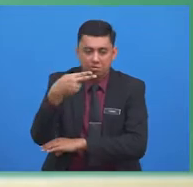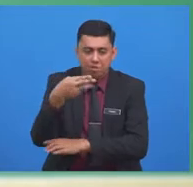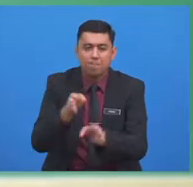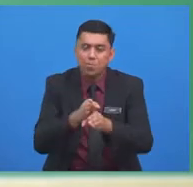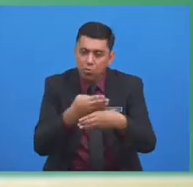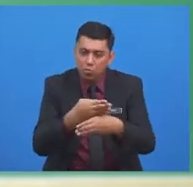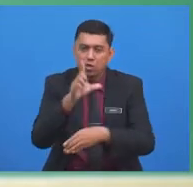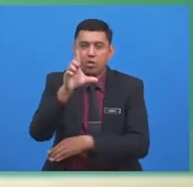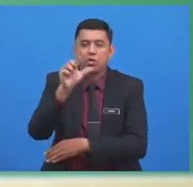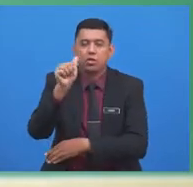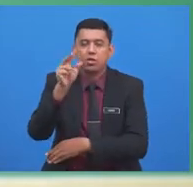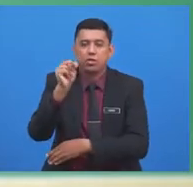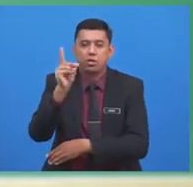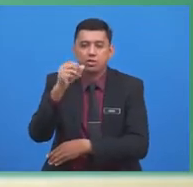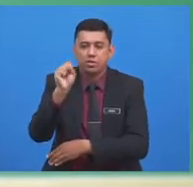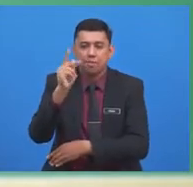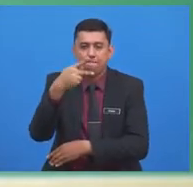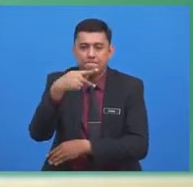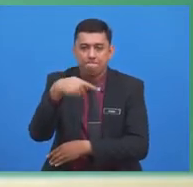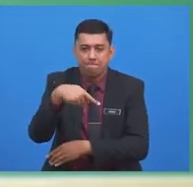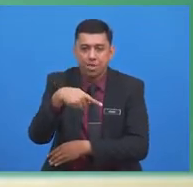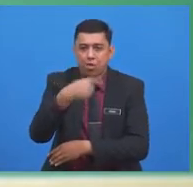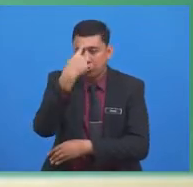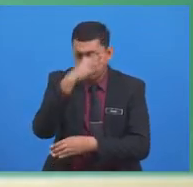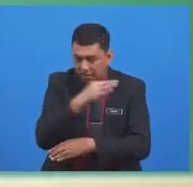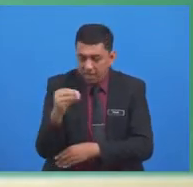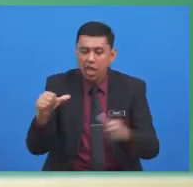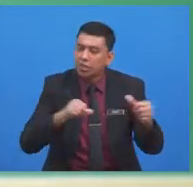pembentukan landscape dan aktiviti manusia.